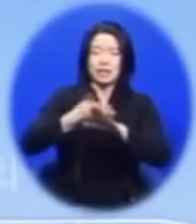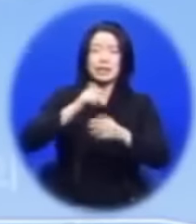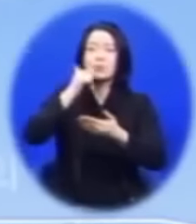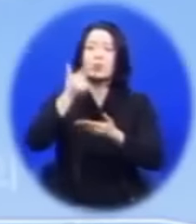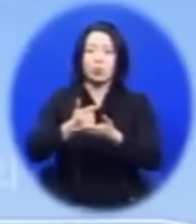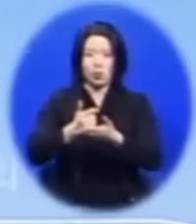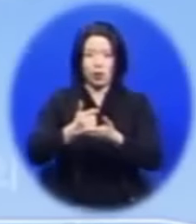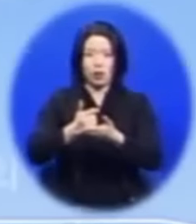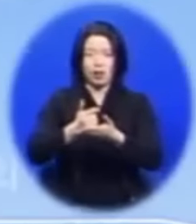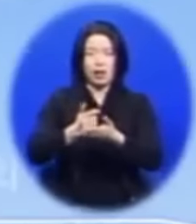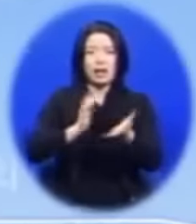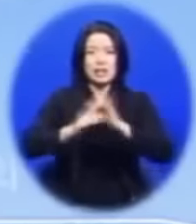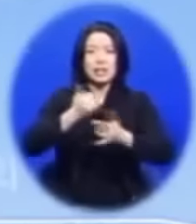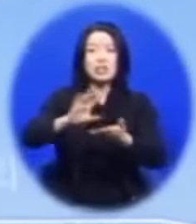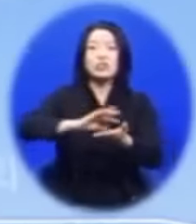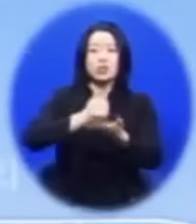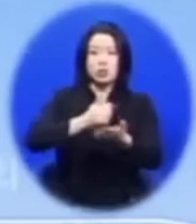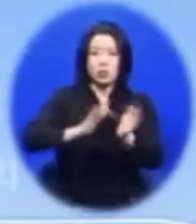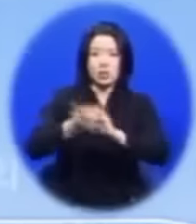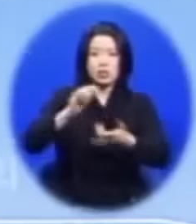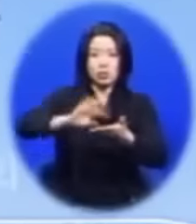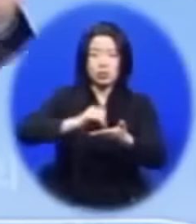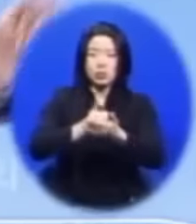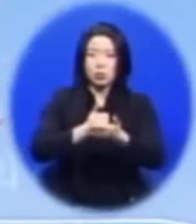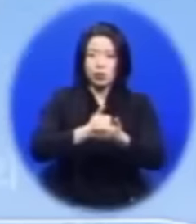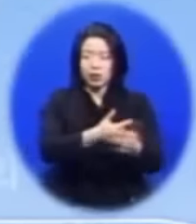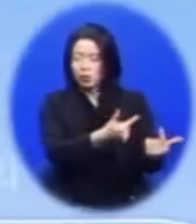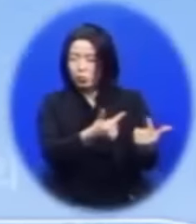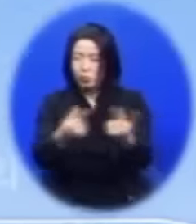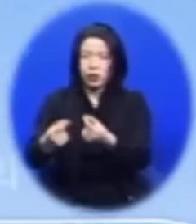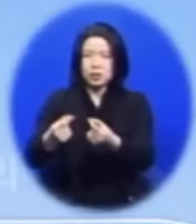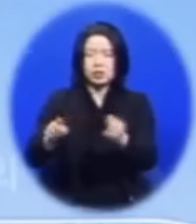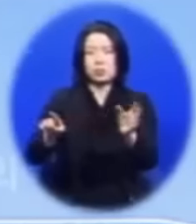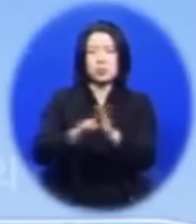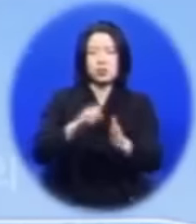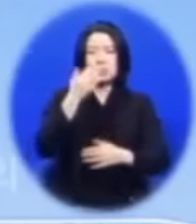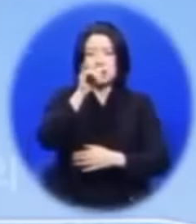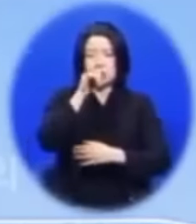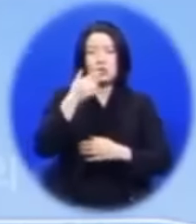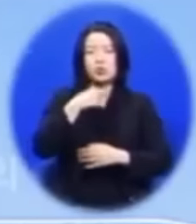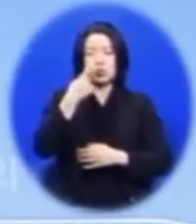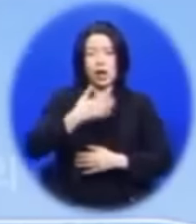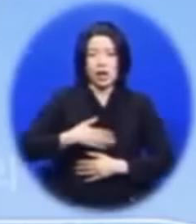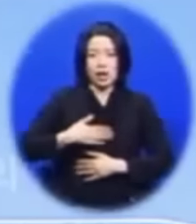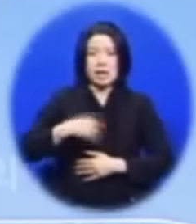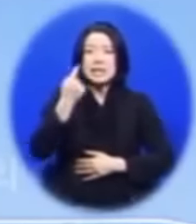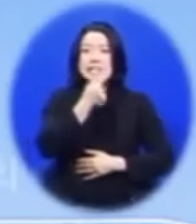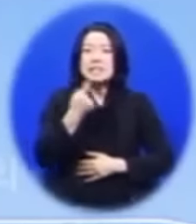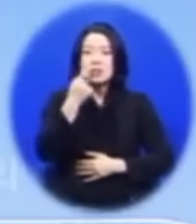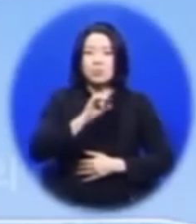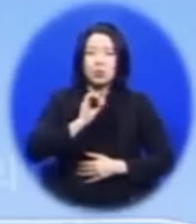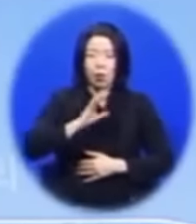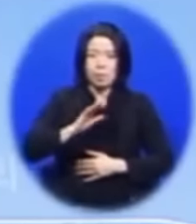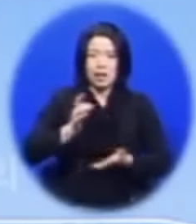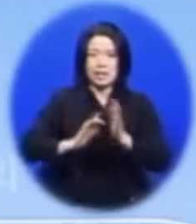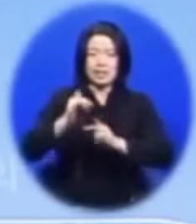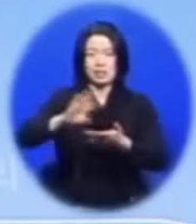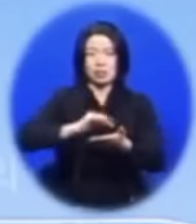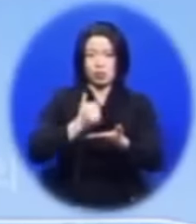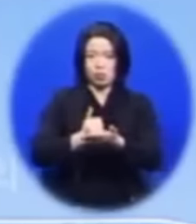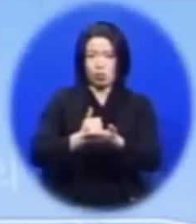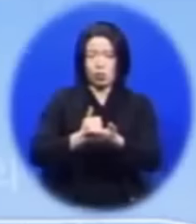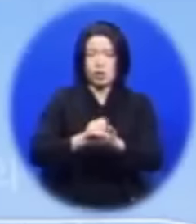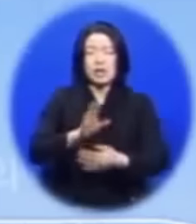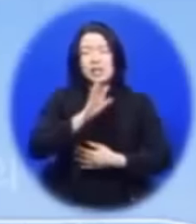예수 그리스도 예수 그리스도 그러니까 다 그런 줄로 생각하는 겁니다 입으로만 예수 그리스도 실제로는